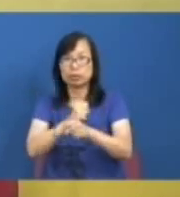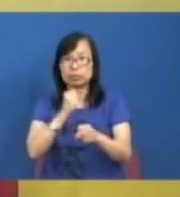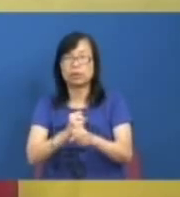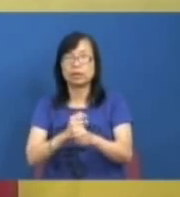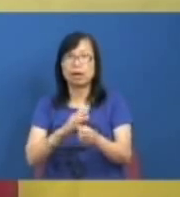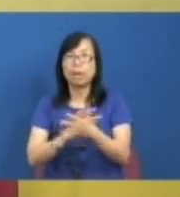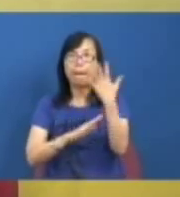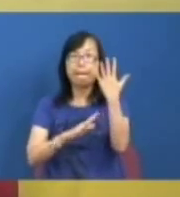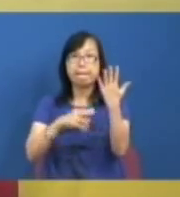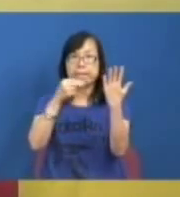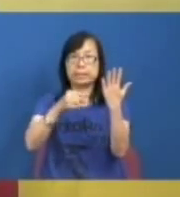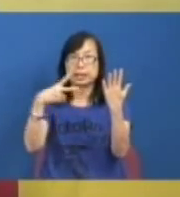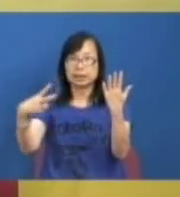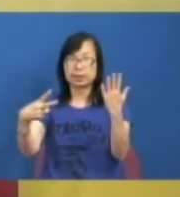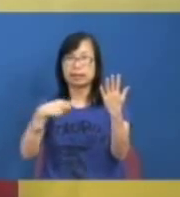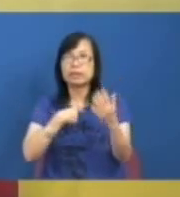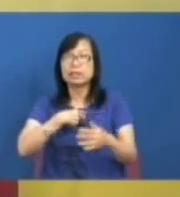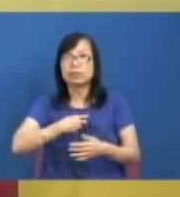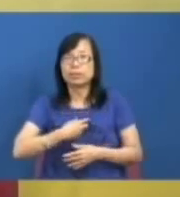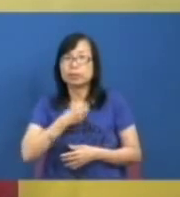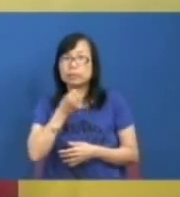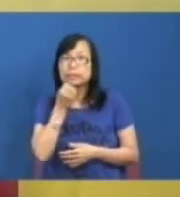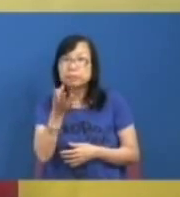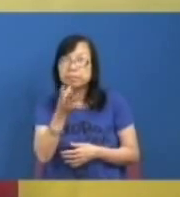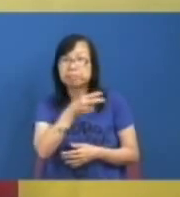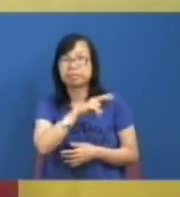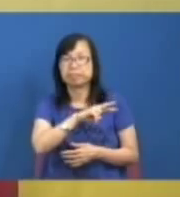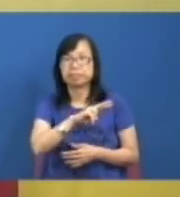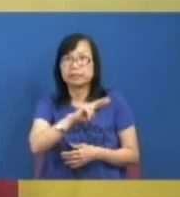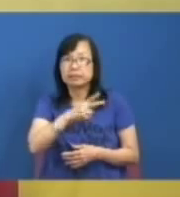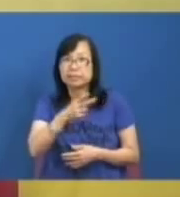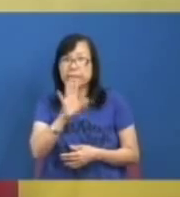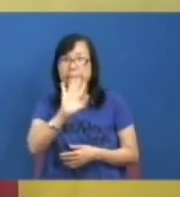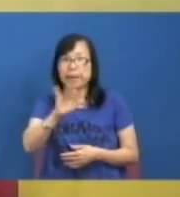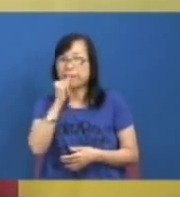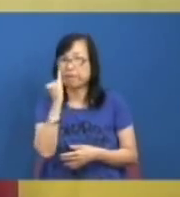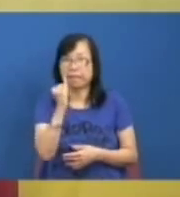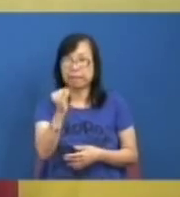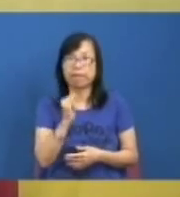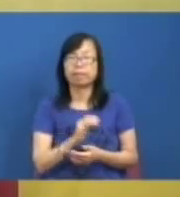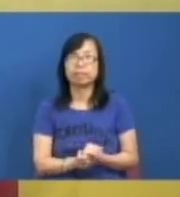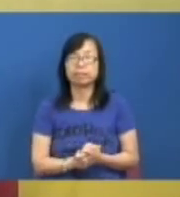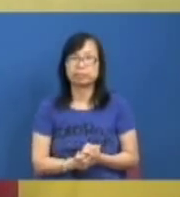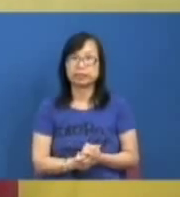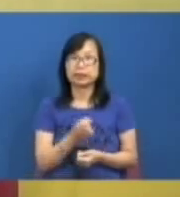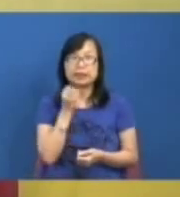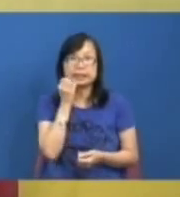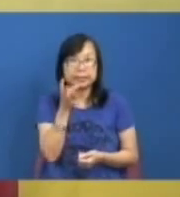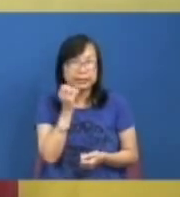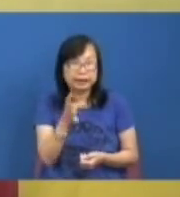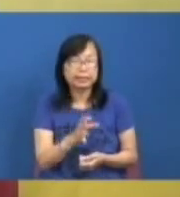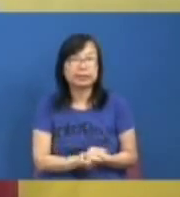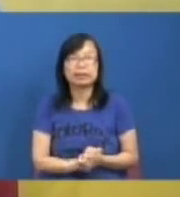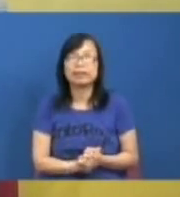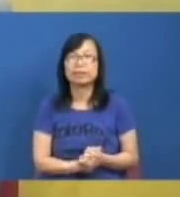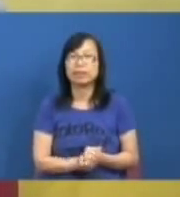572咧去建議你去改善嘅啫。不過強調你就唔係犯法係咪啊？應該未犯法嘅。即係有啲建議先，咁我就